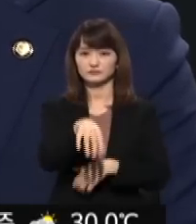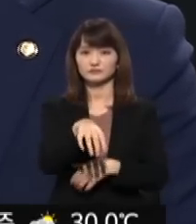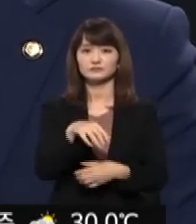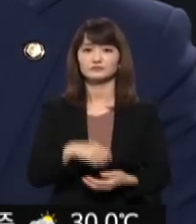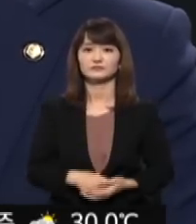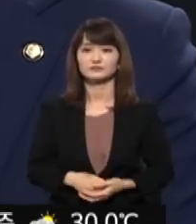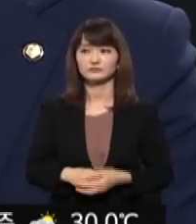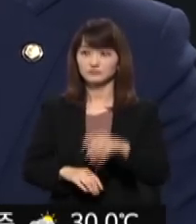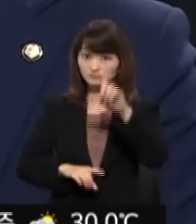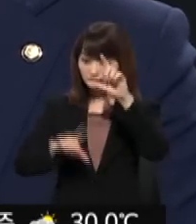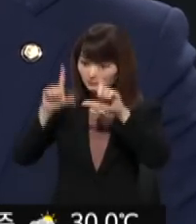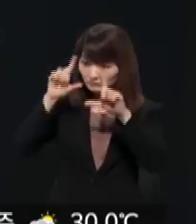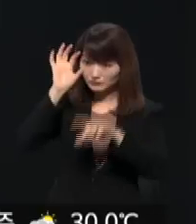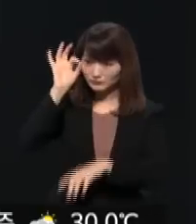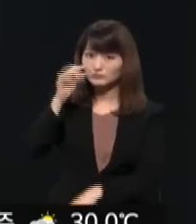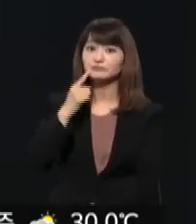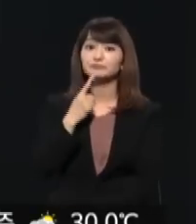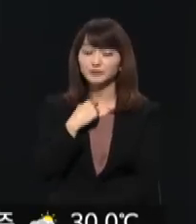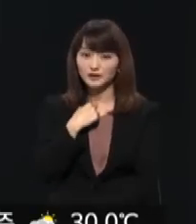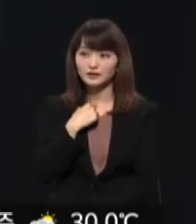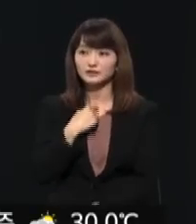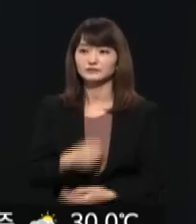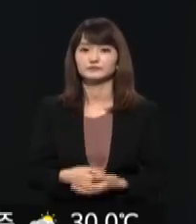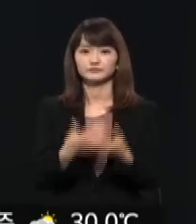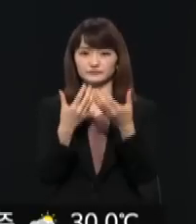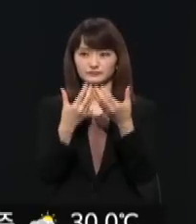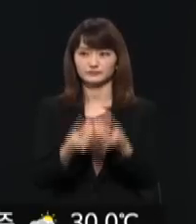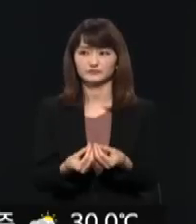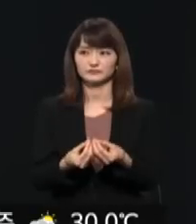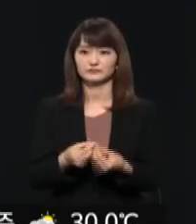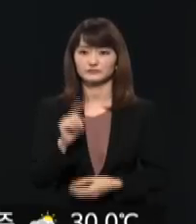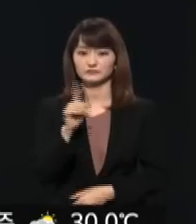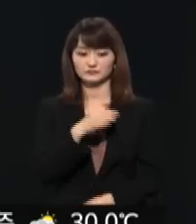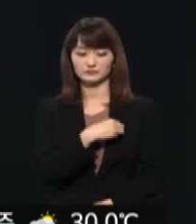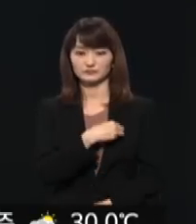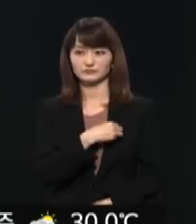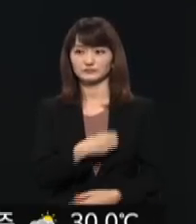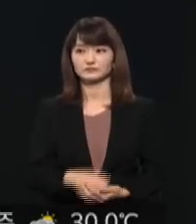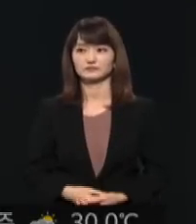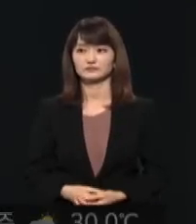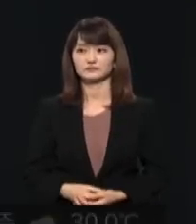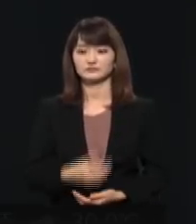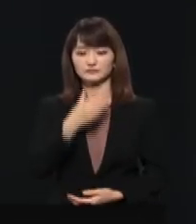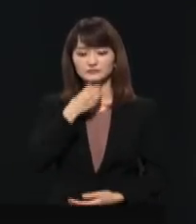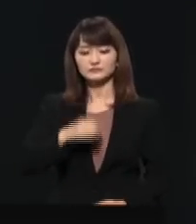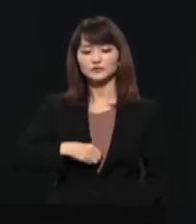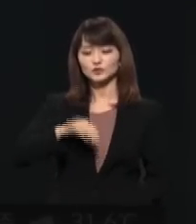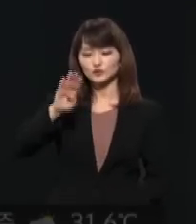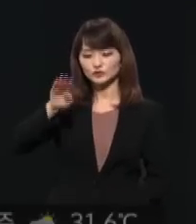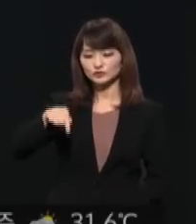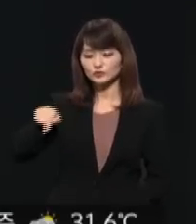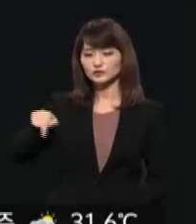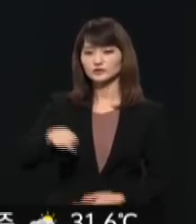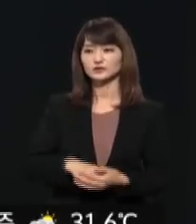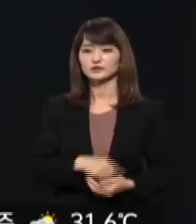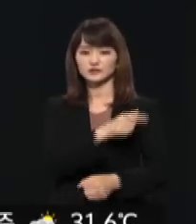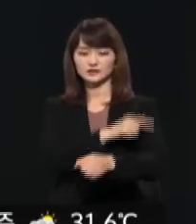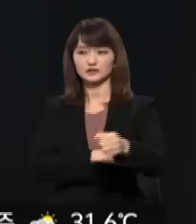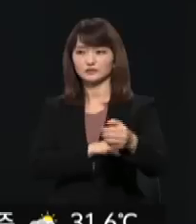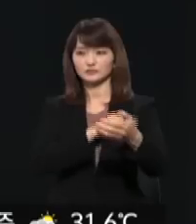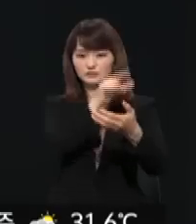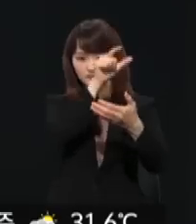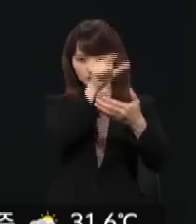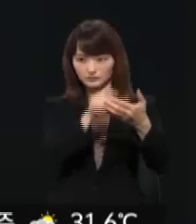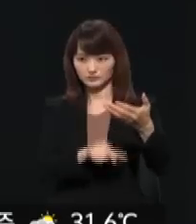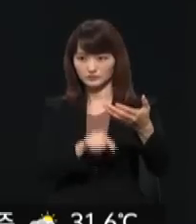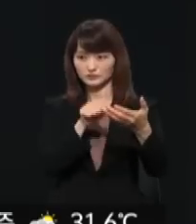모습들을 조금 보기는 했습니다 뭐 하나를 예를 들면 어떤 의원님께서는 복지부에다가 뭐 임원 명단을